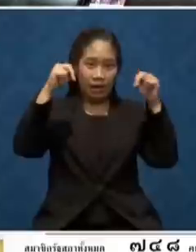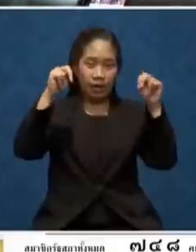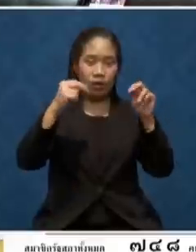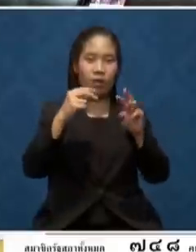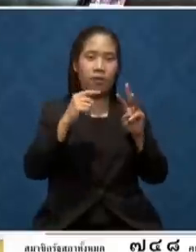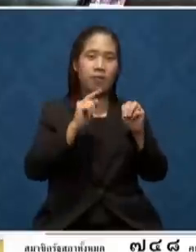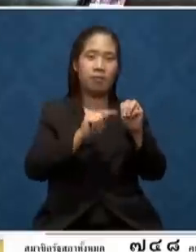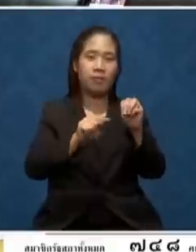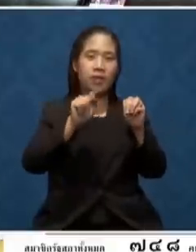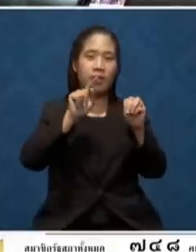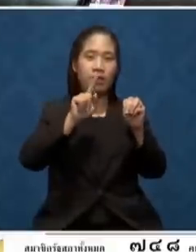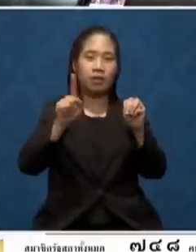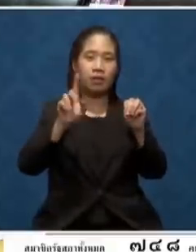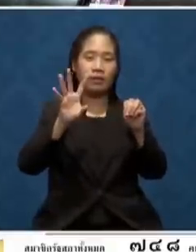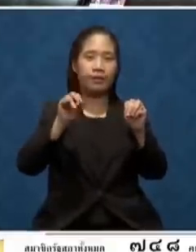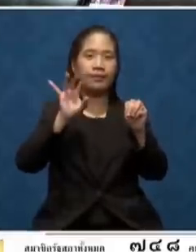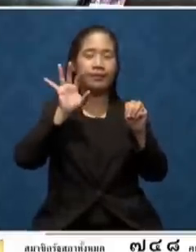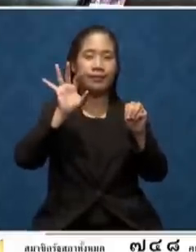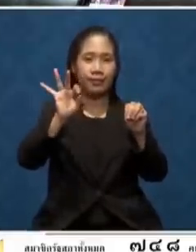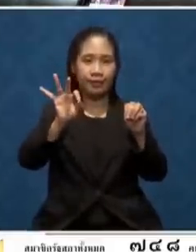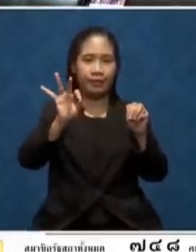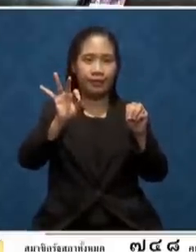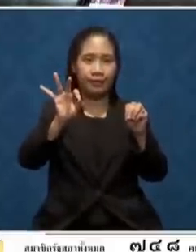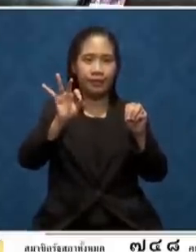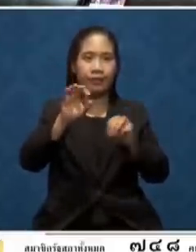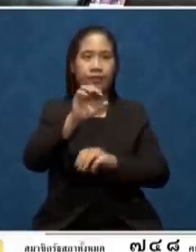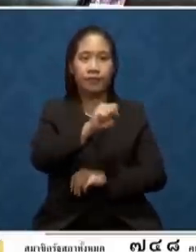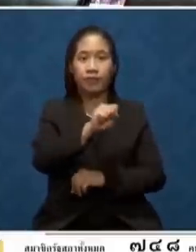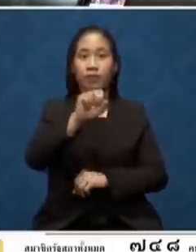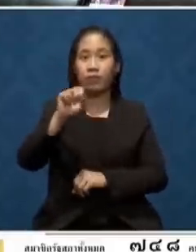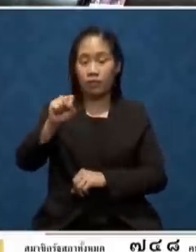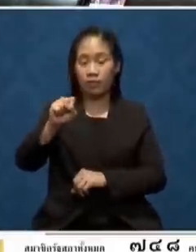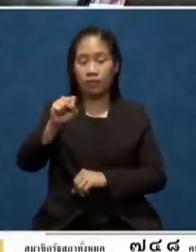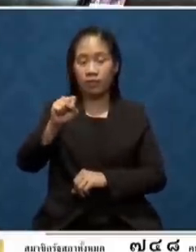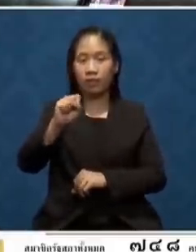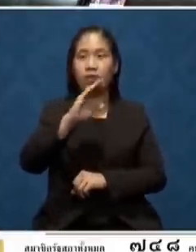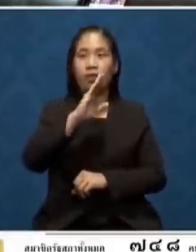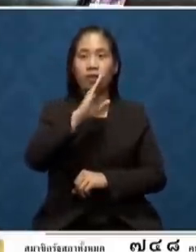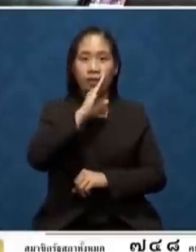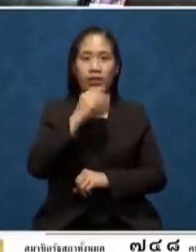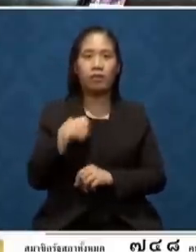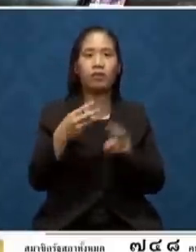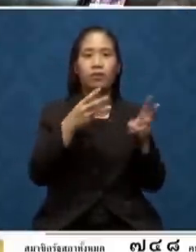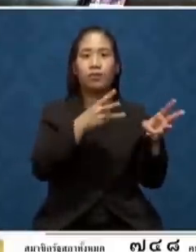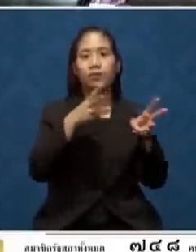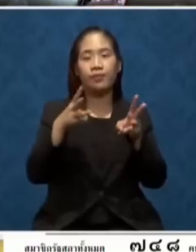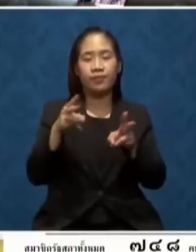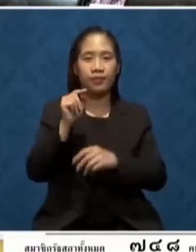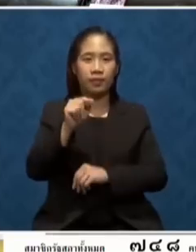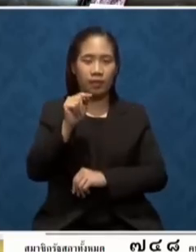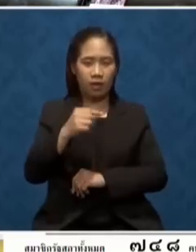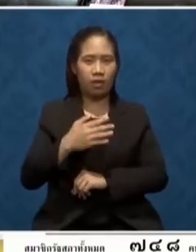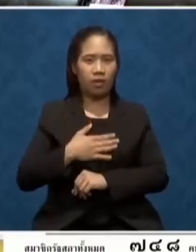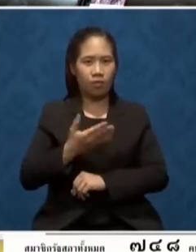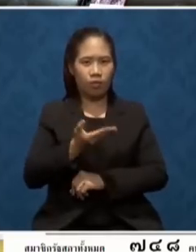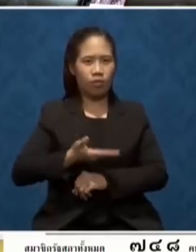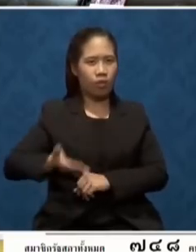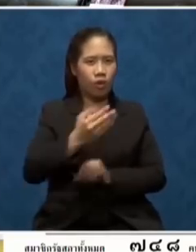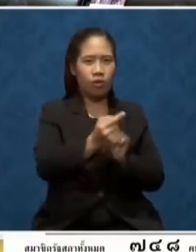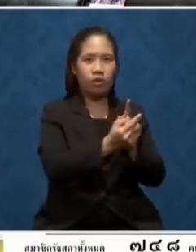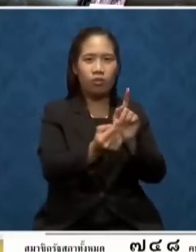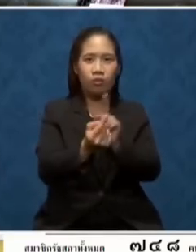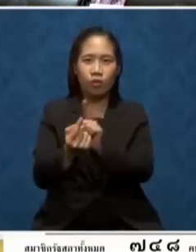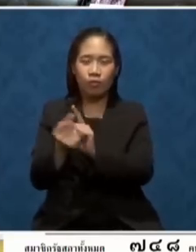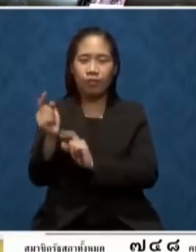มาตรา159โดยสภาผู้แทนราษฎรถ้าใช้หลักการแบบนี้เราจะไปเจอสถานการณ์